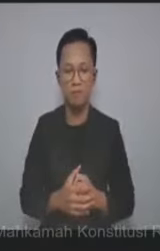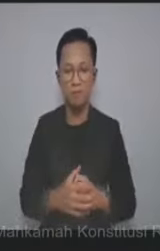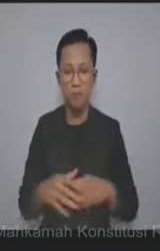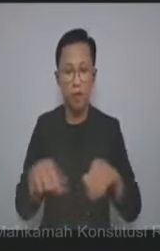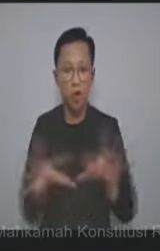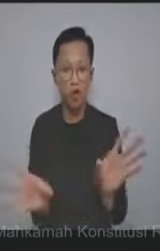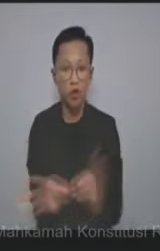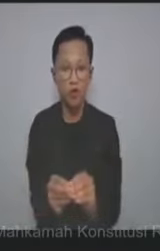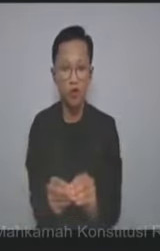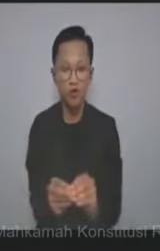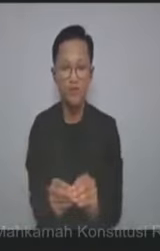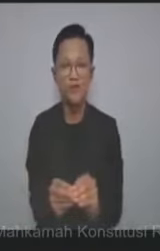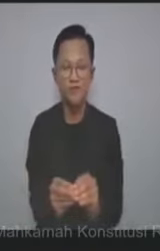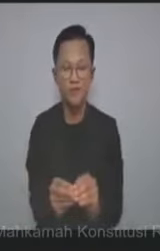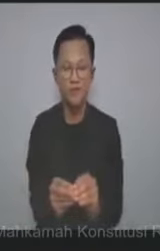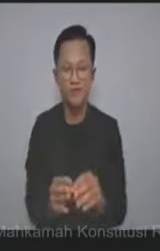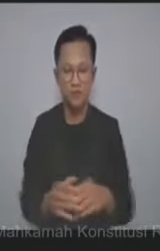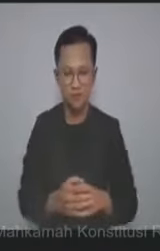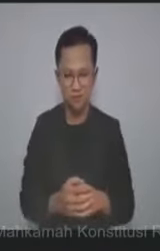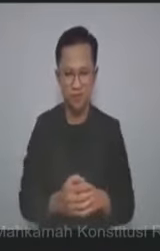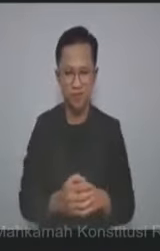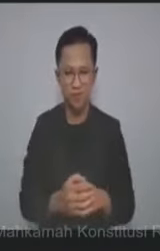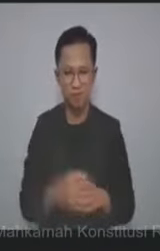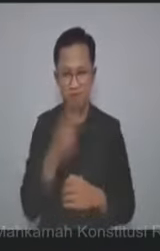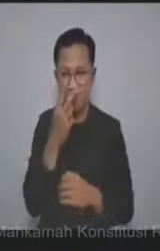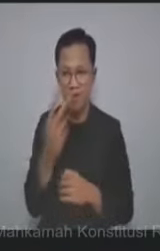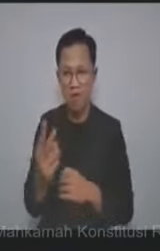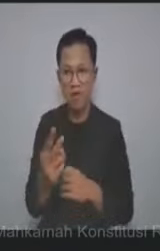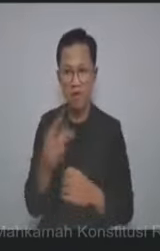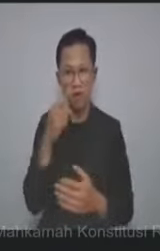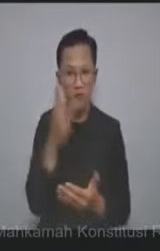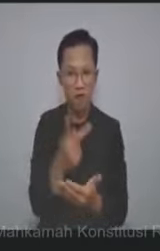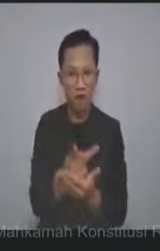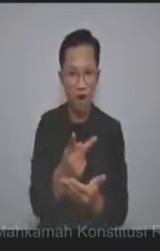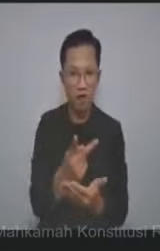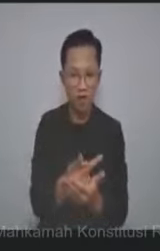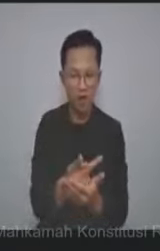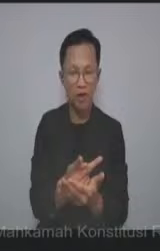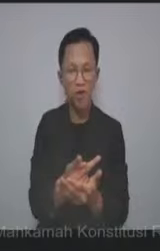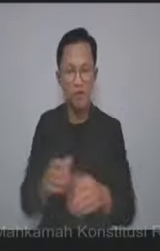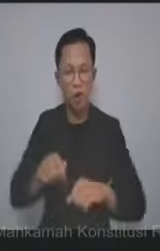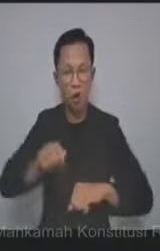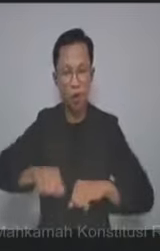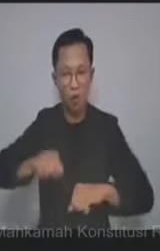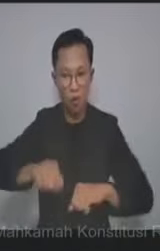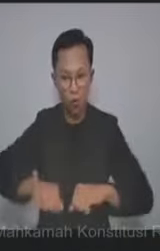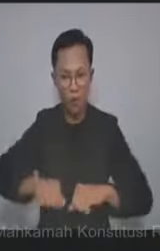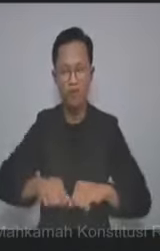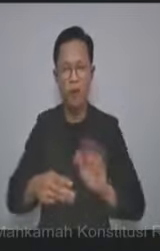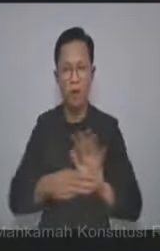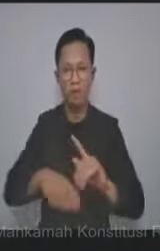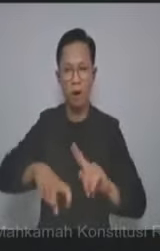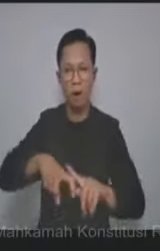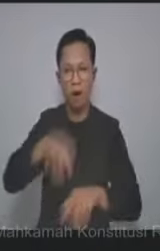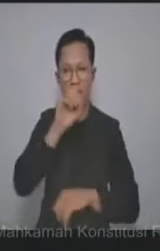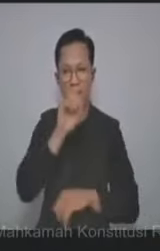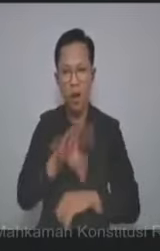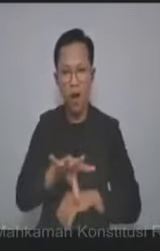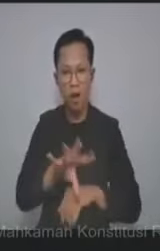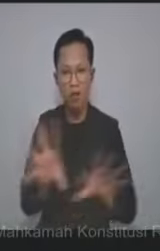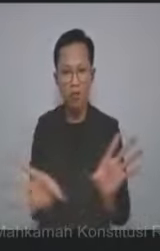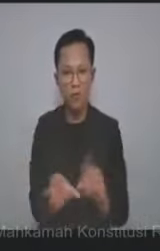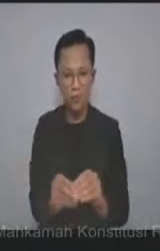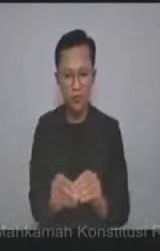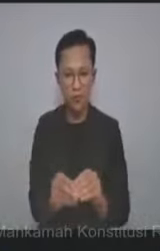konklusi berdasarkan penilaian atas fakta dan hukum sebagaimana diuraikan di atas mahkamah berkesimpulan Eksepsi termohon dan